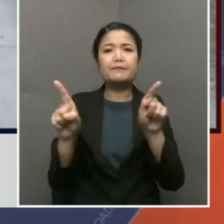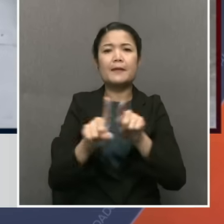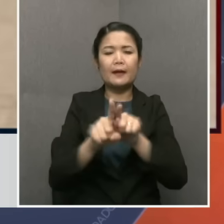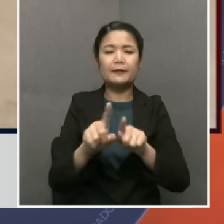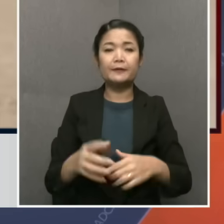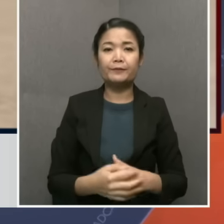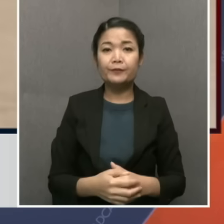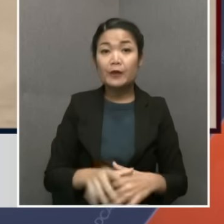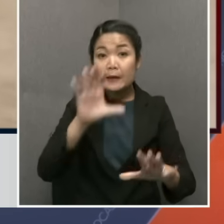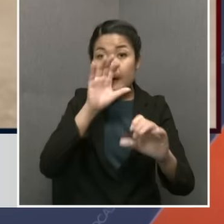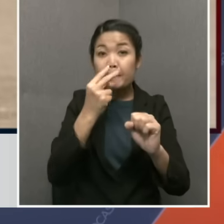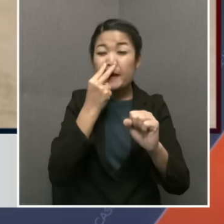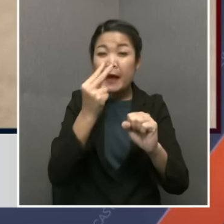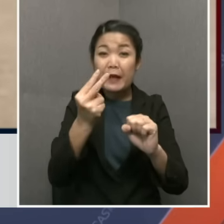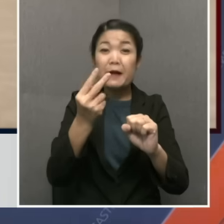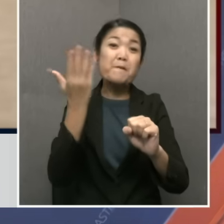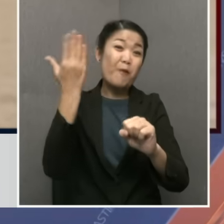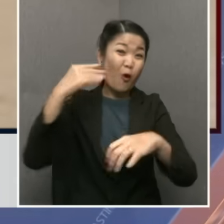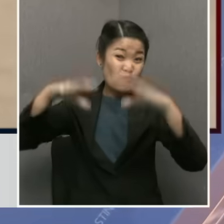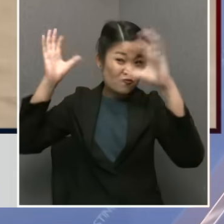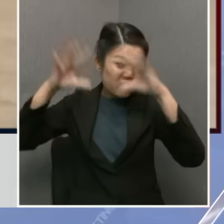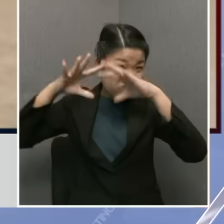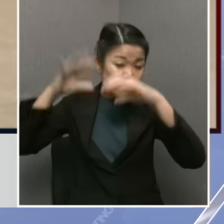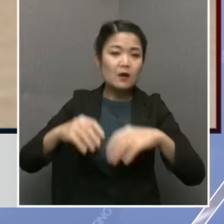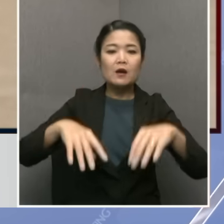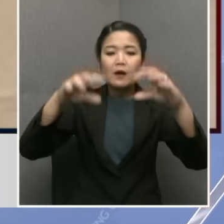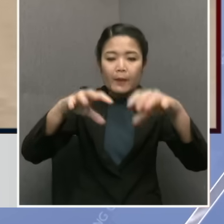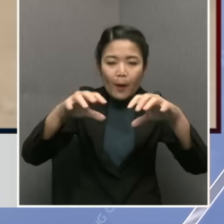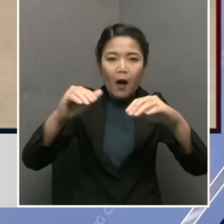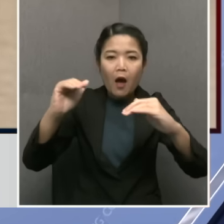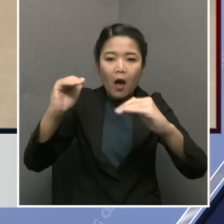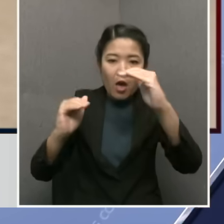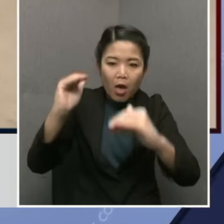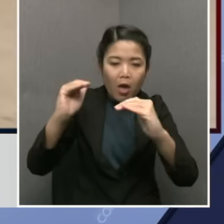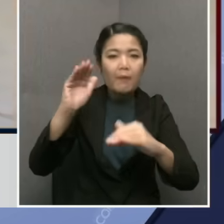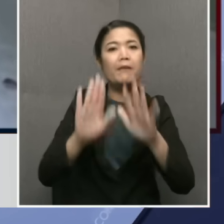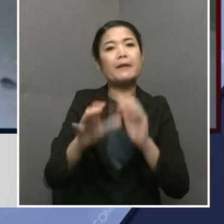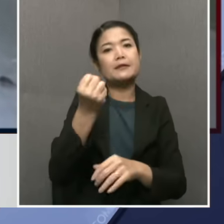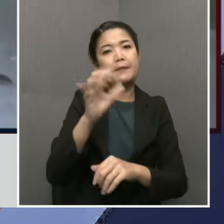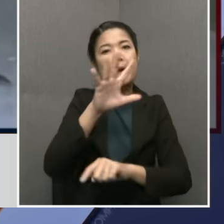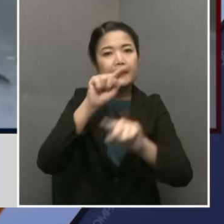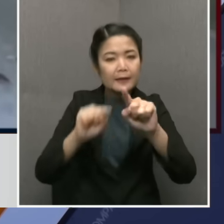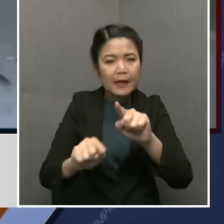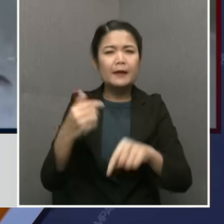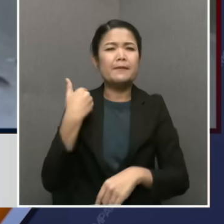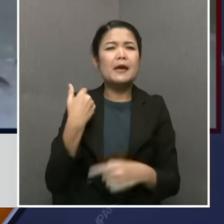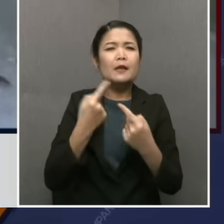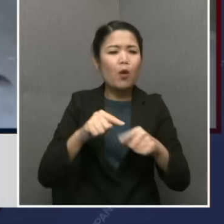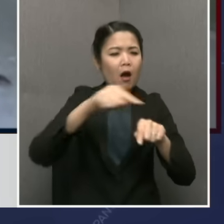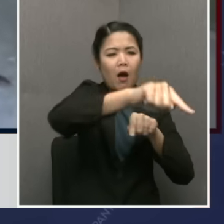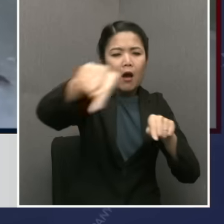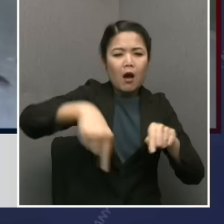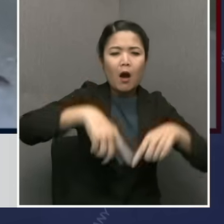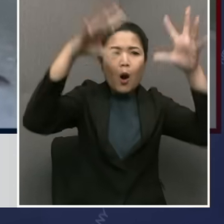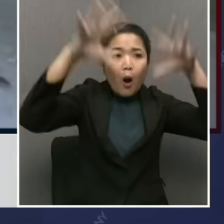เอ่อจะเห็นว่าถ้าปริมาณโดยรวมนะฮะฝนจะตกน้อยกว่าปีปกตินะครับเพียงแต่ว่ามันตกหนักเป็นพื้นที่ตกหนักเป็น